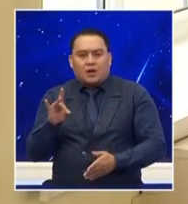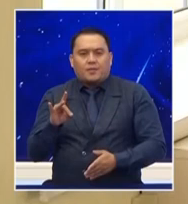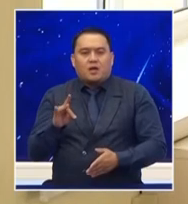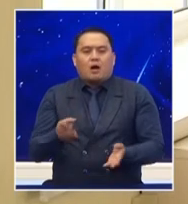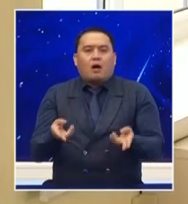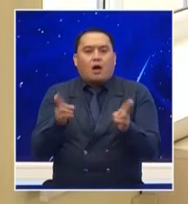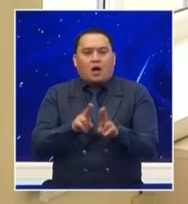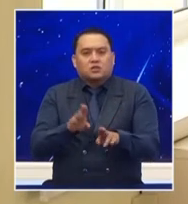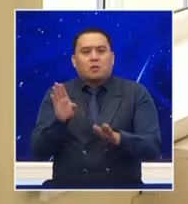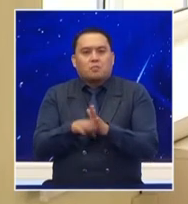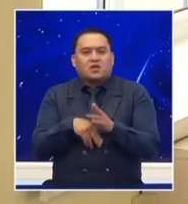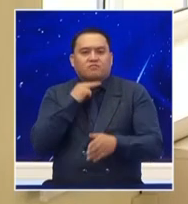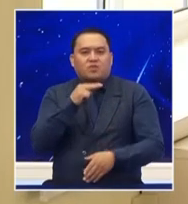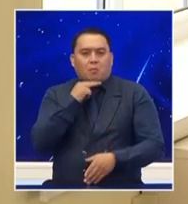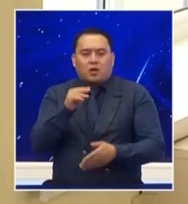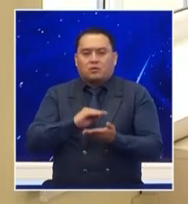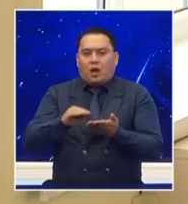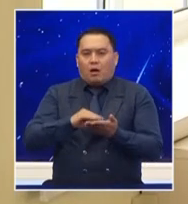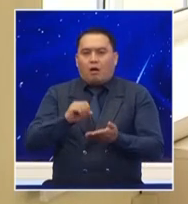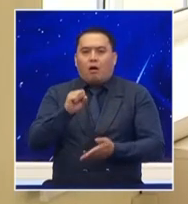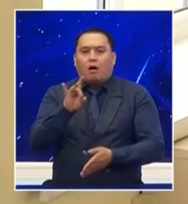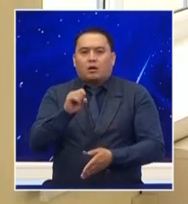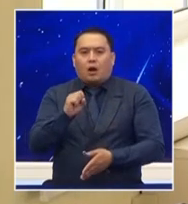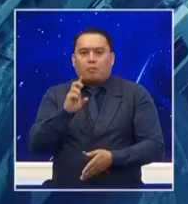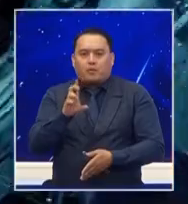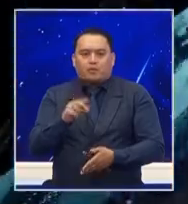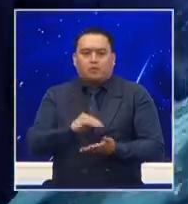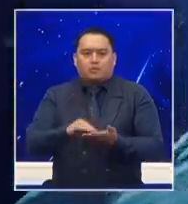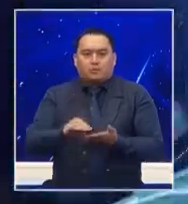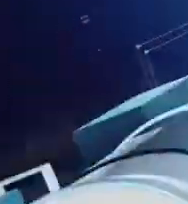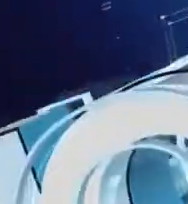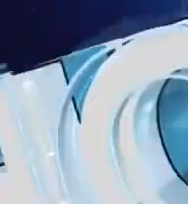так и остались без внимания, потому что написаны были на арабском языке.